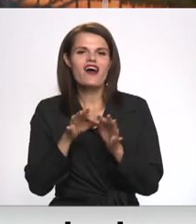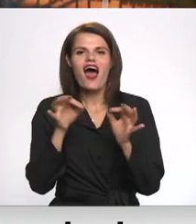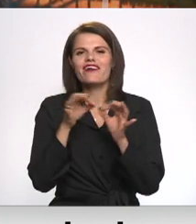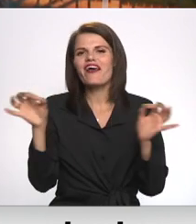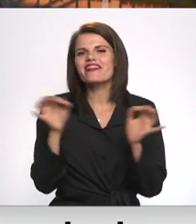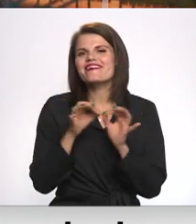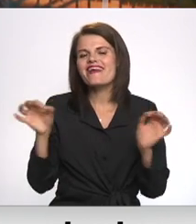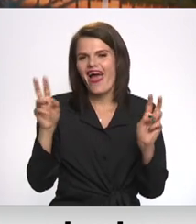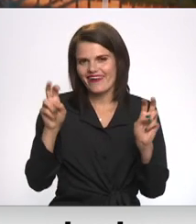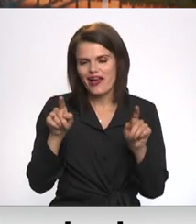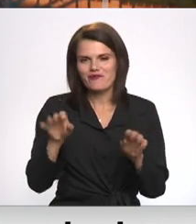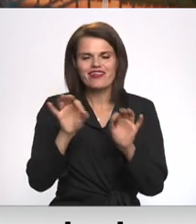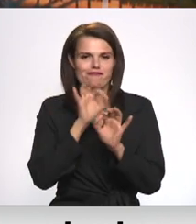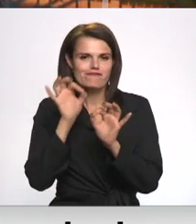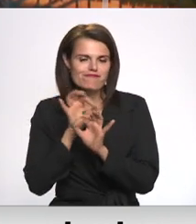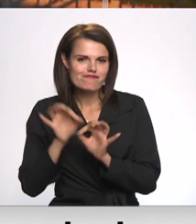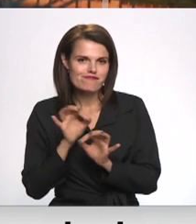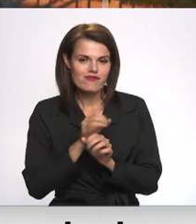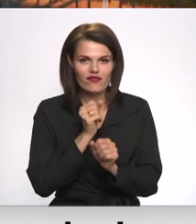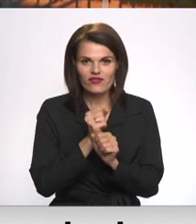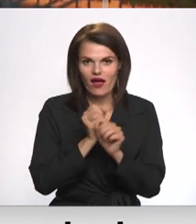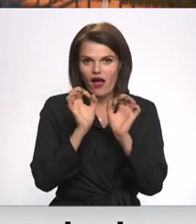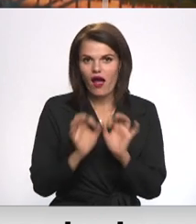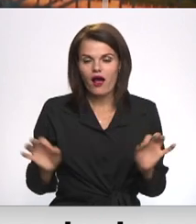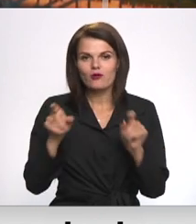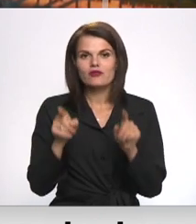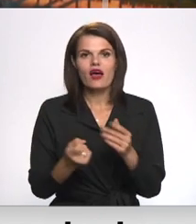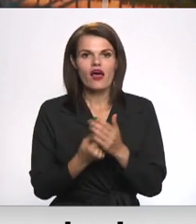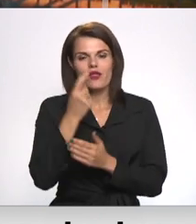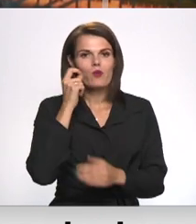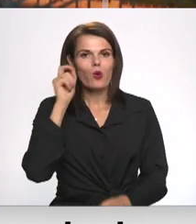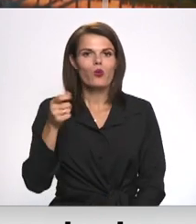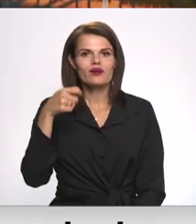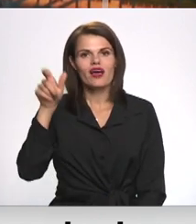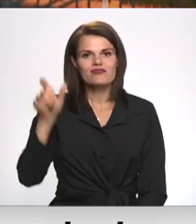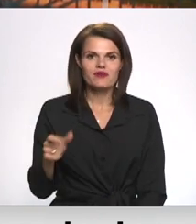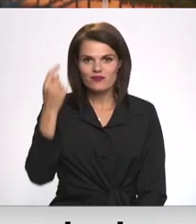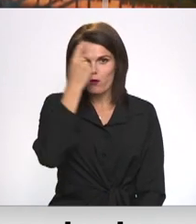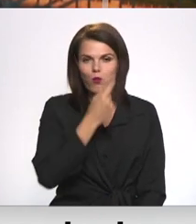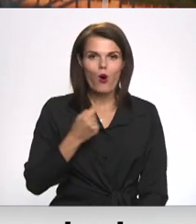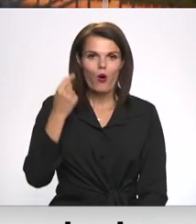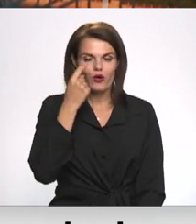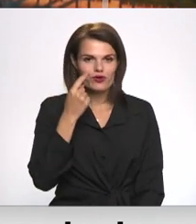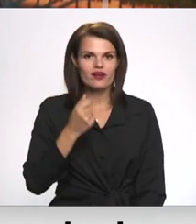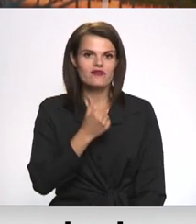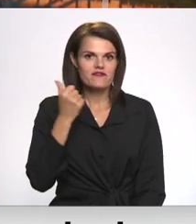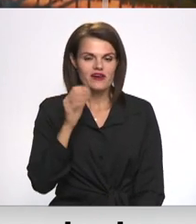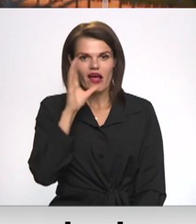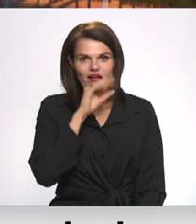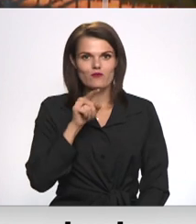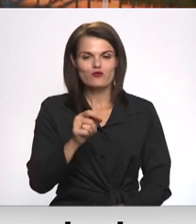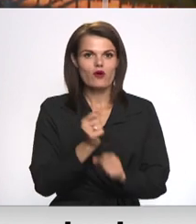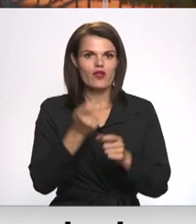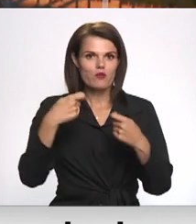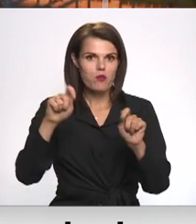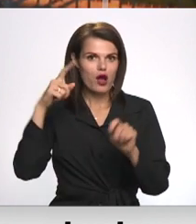savu niansētu izšūto darbu radīšanu. Tā tapa Ukrainas prezidenta Voldemira Zelenska portrets. Lai arī Ildzei bija iespēja šo darbu